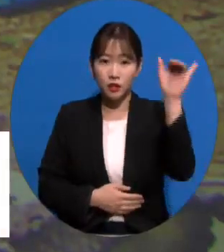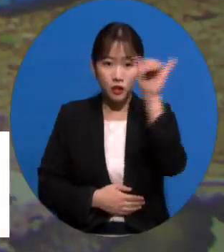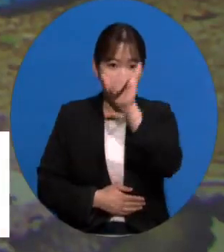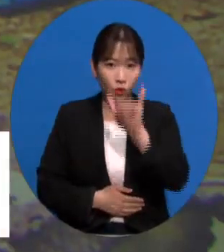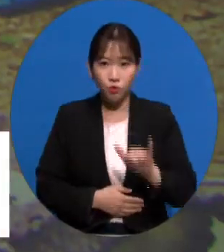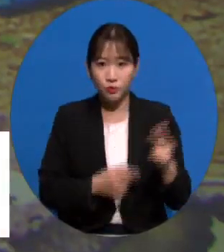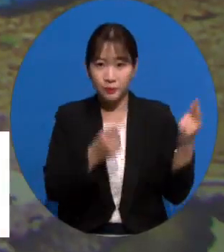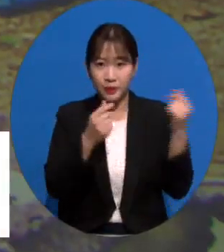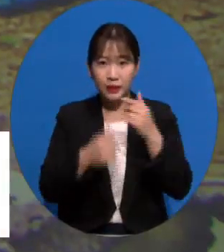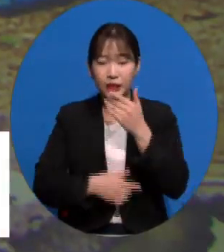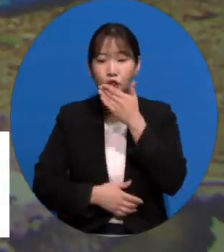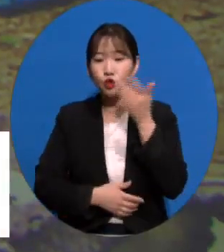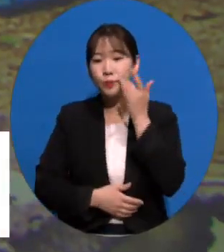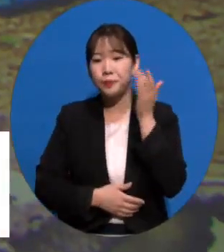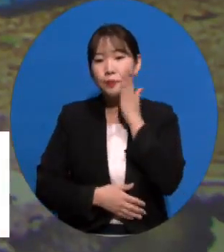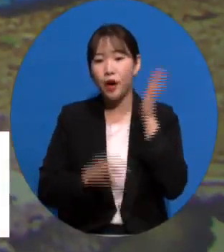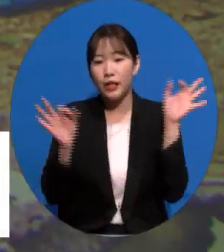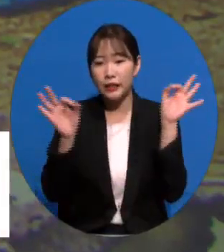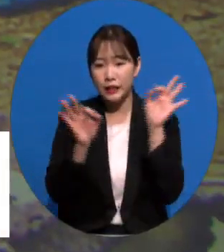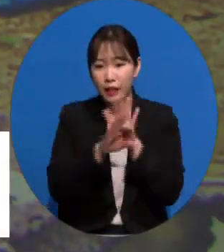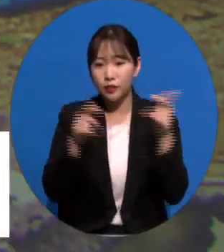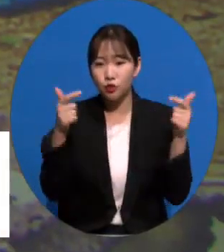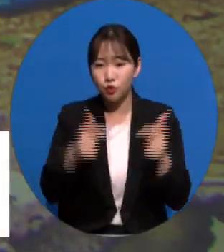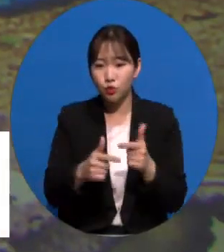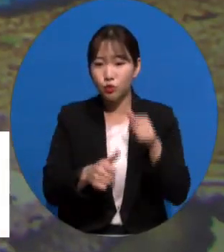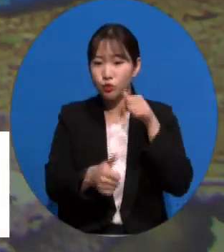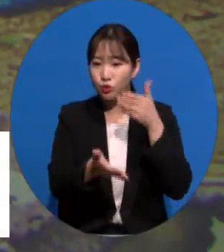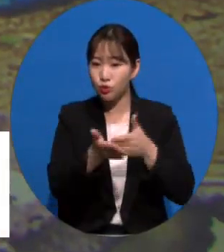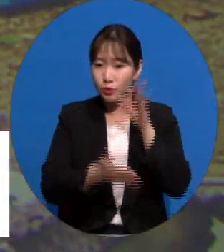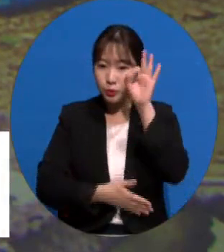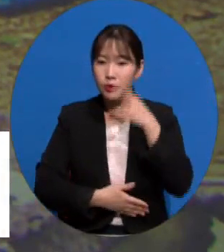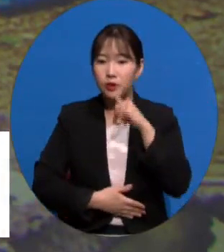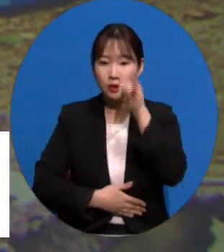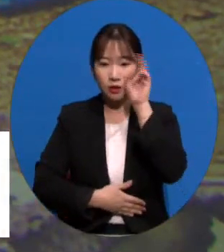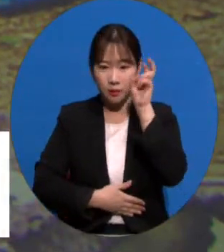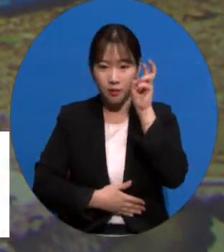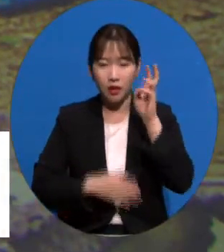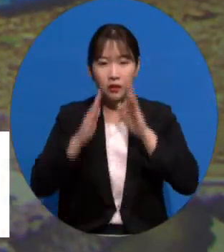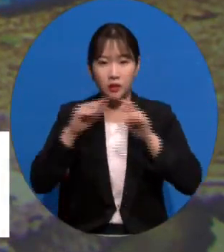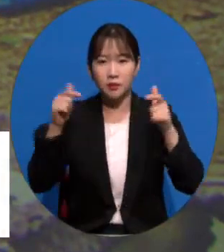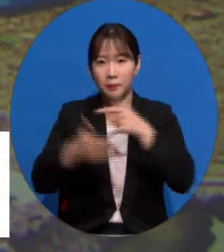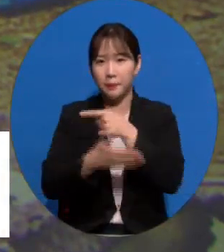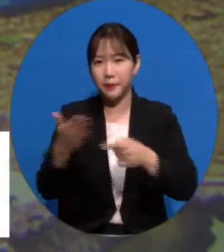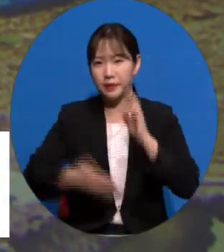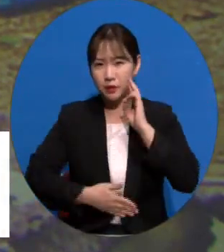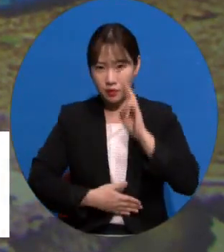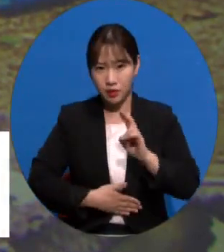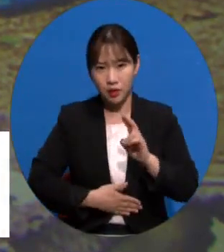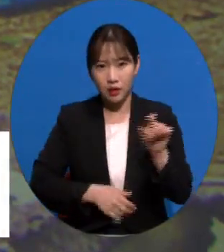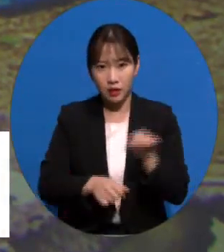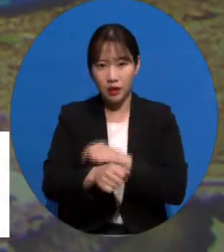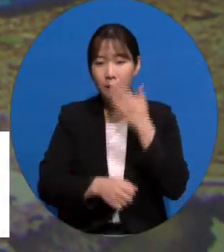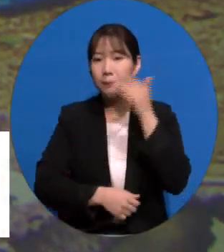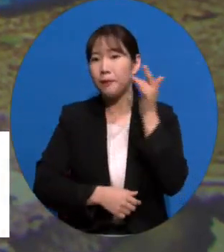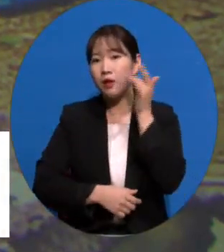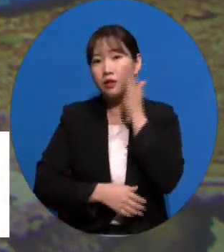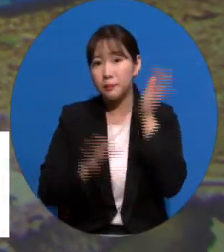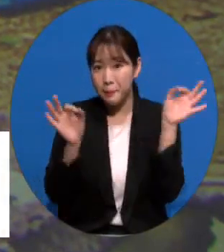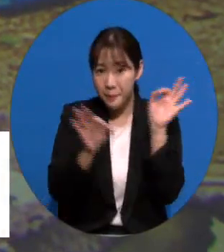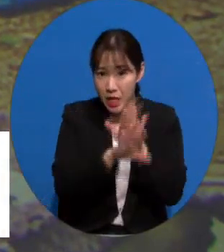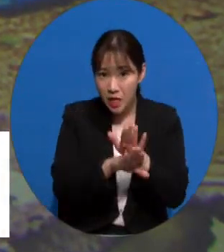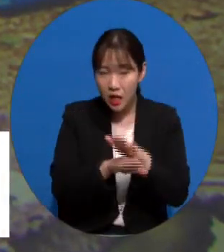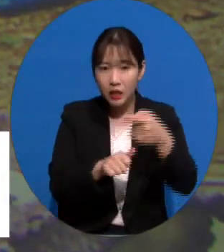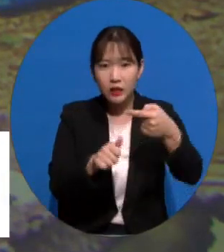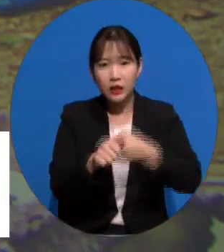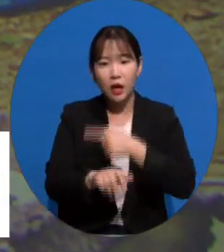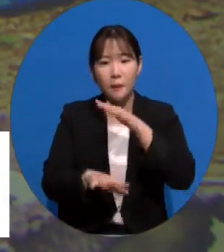전국적으로 꿀벌이 사라지고 있다는 소식 접하셨을 텐데요. 전남적 피해가 심각합니다. 특히 꿀벌이 사라지면 농업